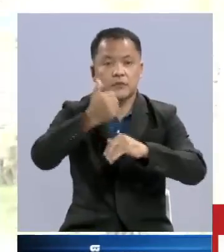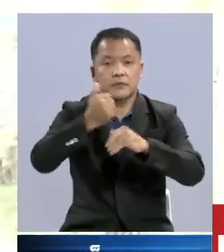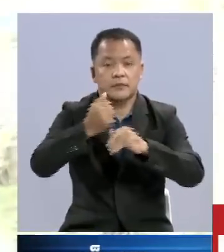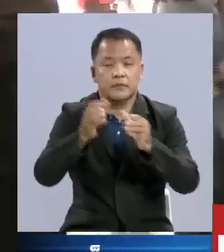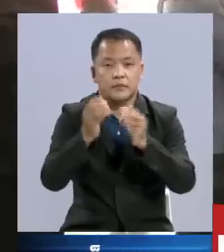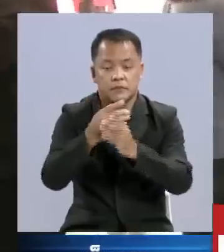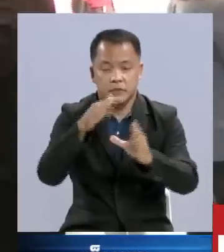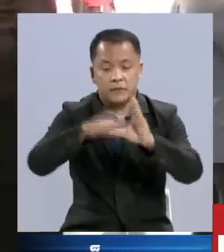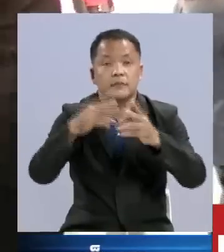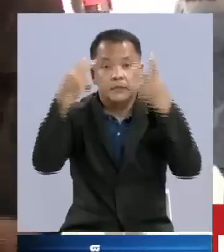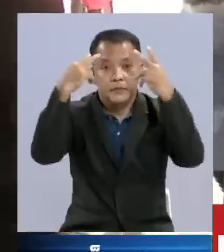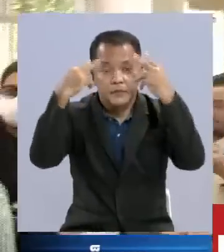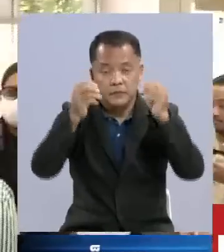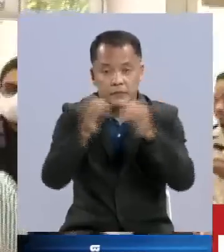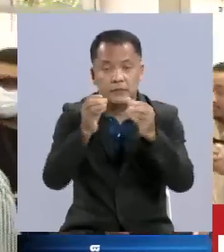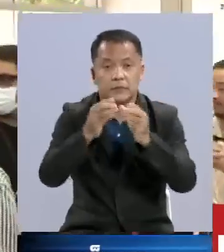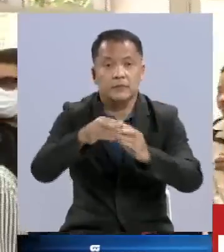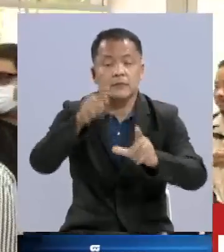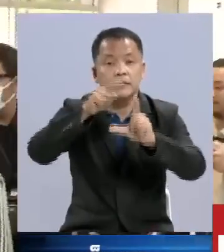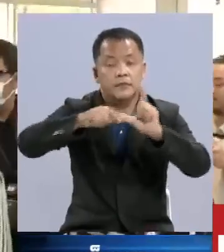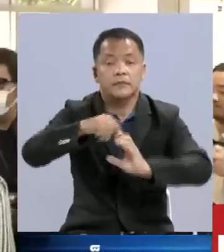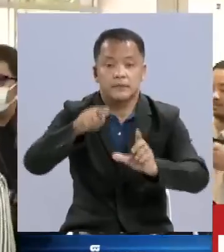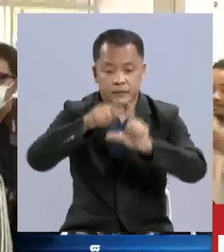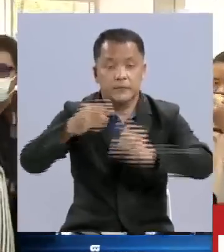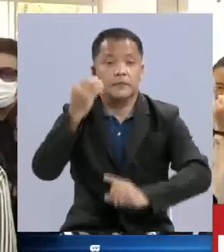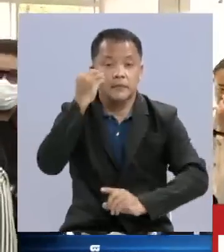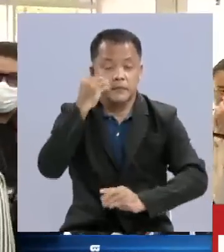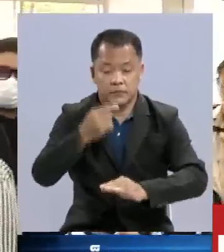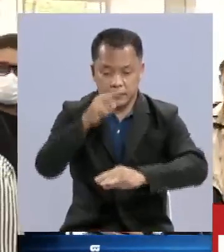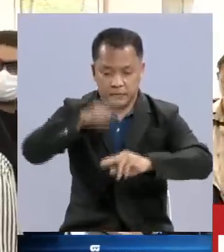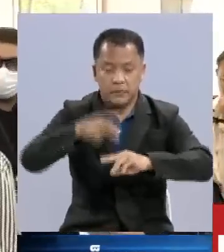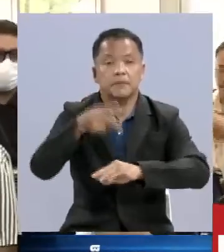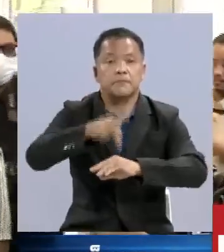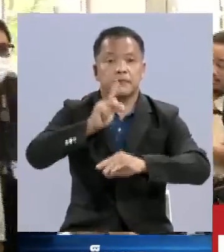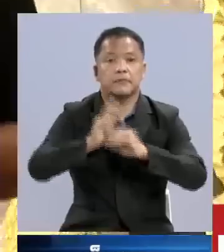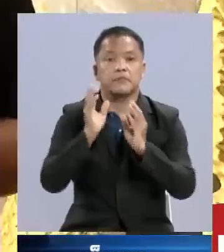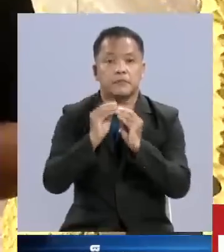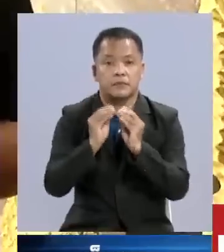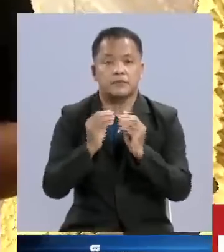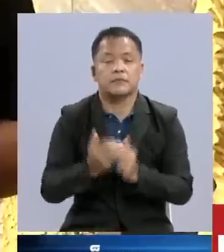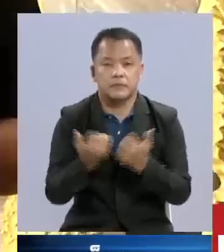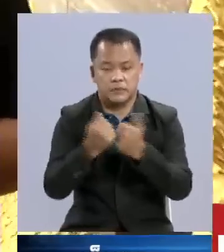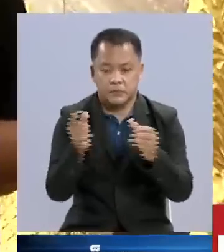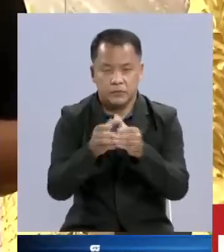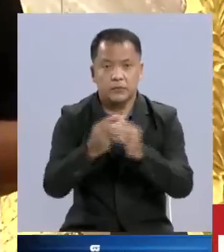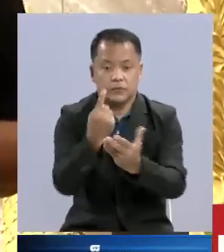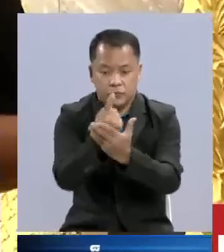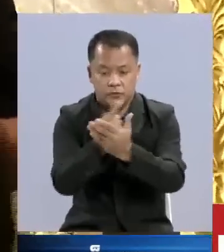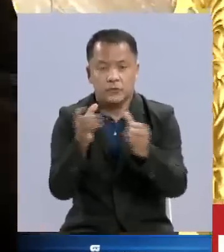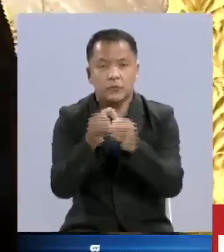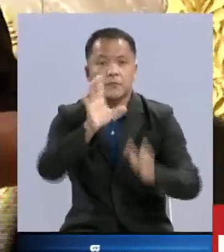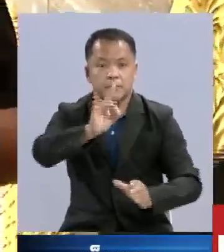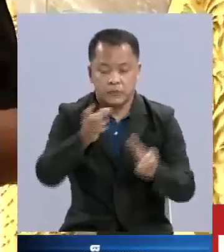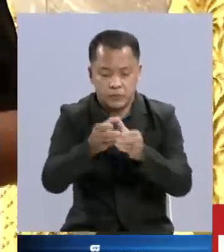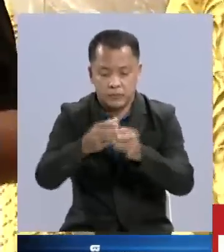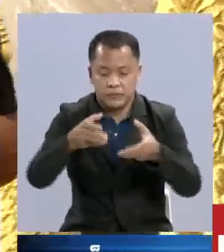แคนดิเดตนายกรัฐมนตรีพรรคก้าวไกลนายพิธาลิ้มเจริญรัตน์นั่งหัวโต๊ะเป็นประธานการประชุมอีกทั้งยังมีตัวแทนจาก8พรรคการเมื